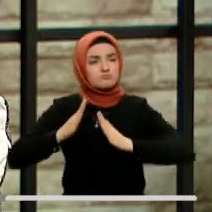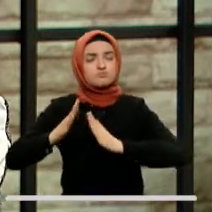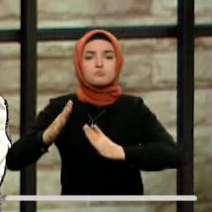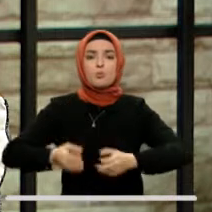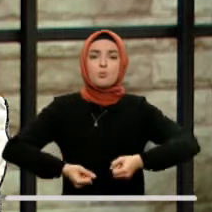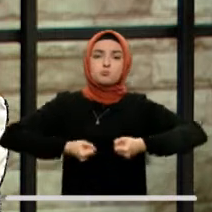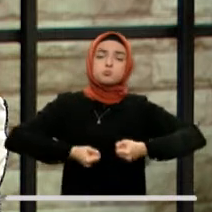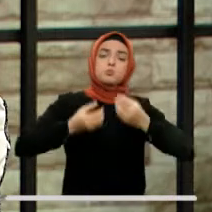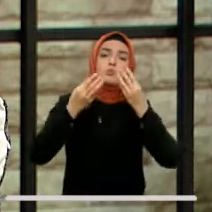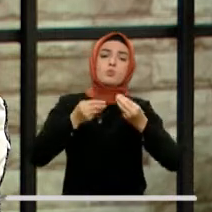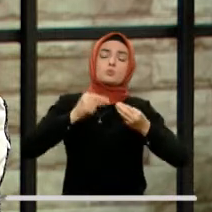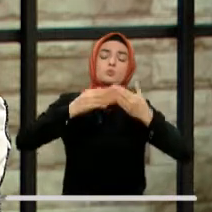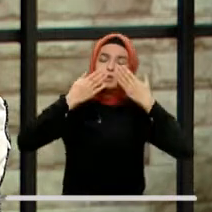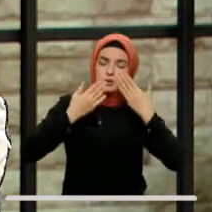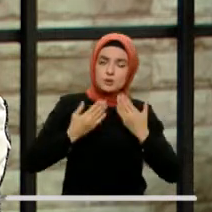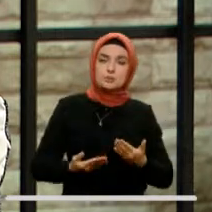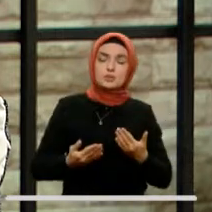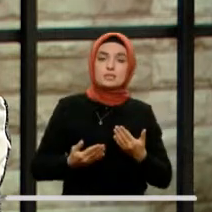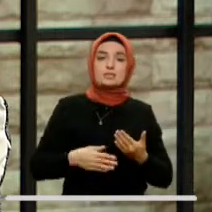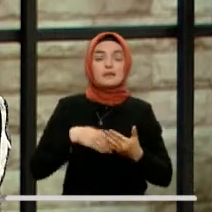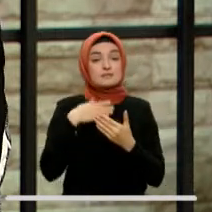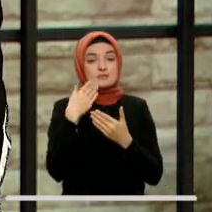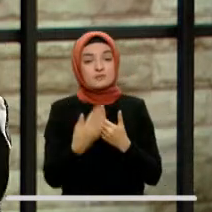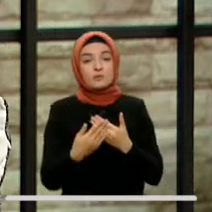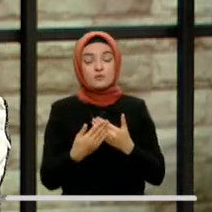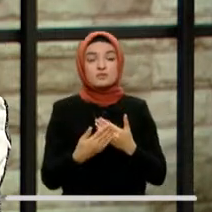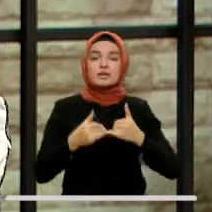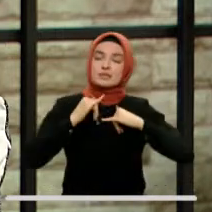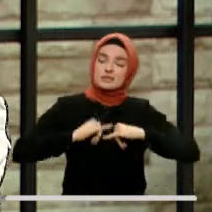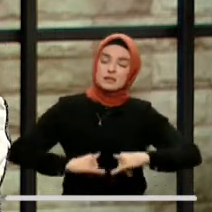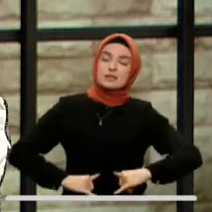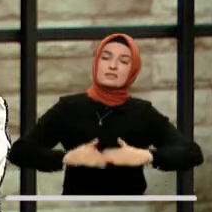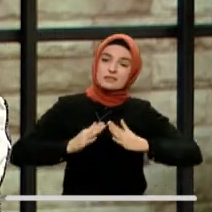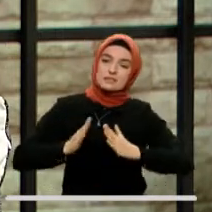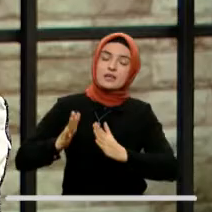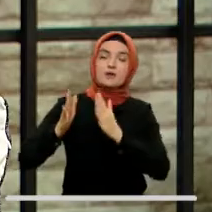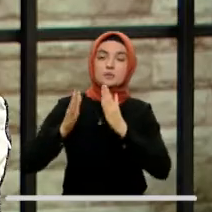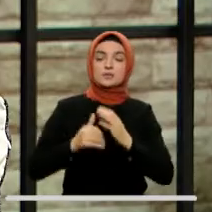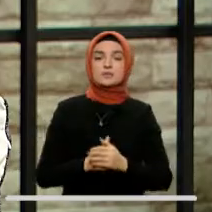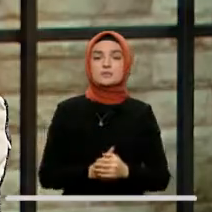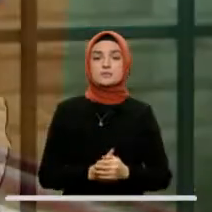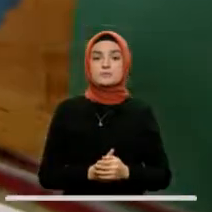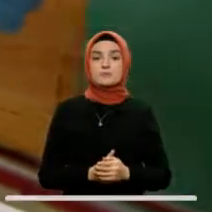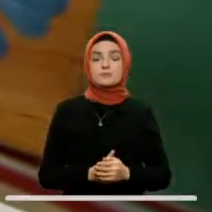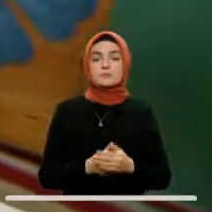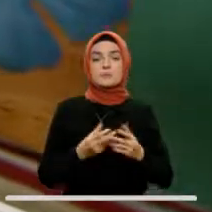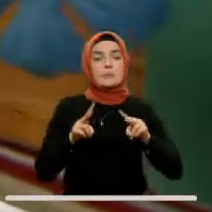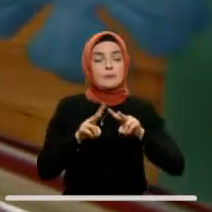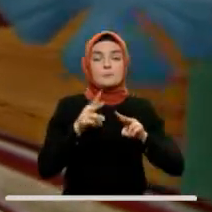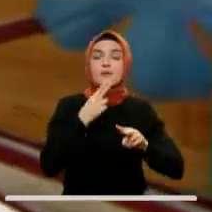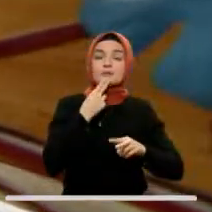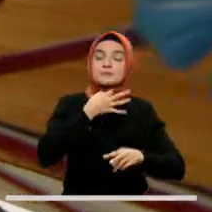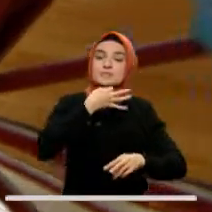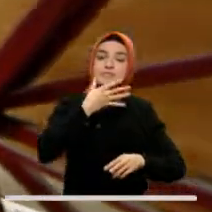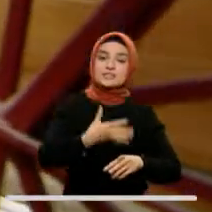oluyor. Önce bunu kabul etsek aslında gerisi böyle çok rahat bir şekilde gelecek. Peki. Merve Hanımcığım çok teşekkür